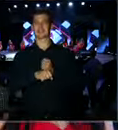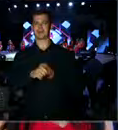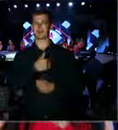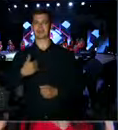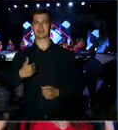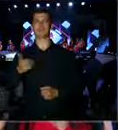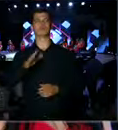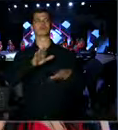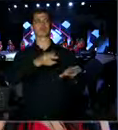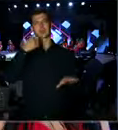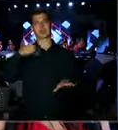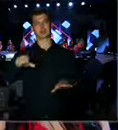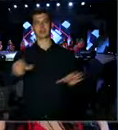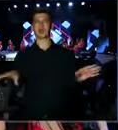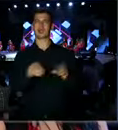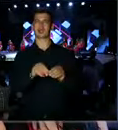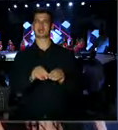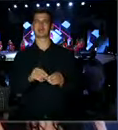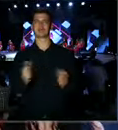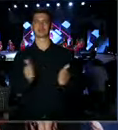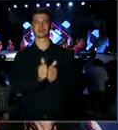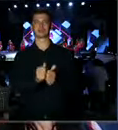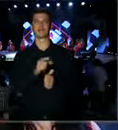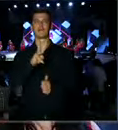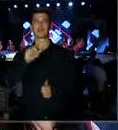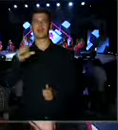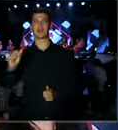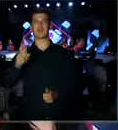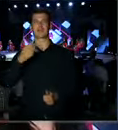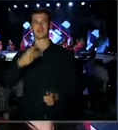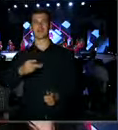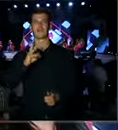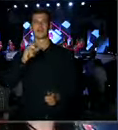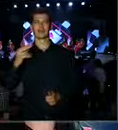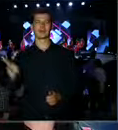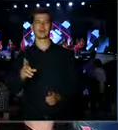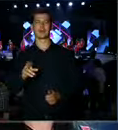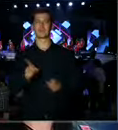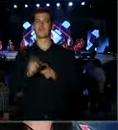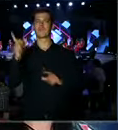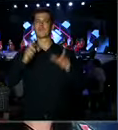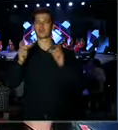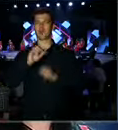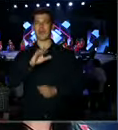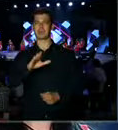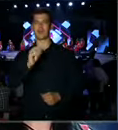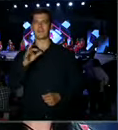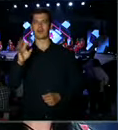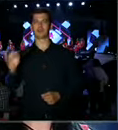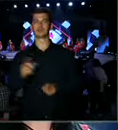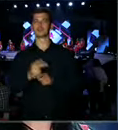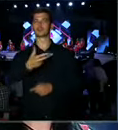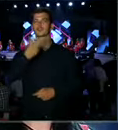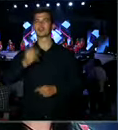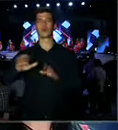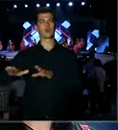otrzyma tygodniowy pobyt z osobą towarzyszącą od Willa Widokowa Wojnar. Fotoksiążkę od AB Foto. Trzydniowy